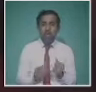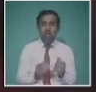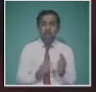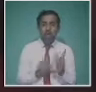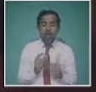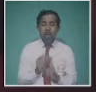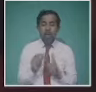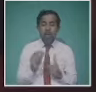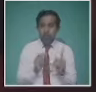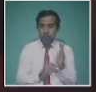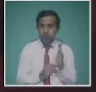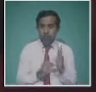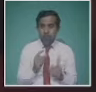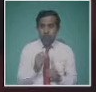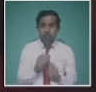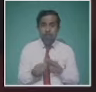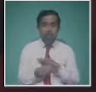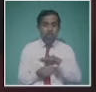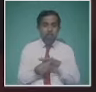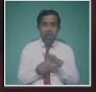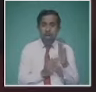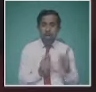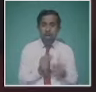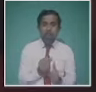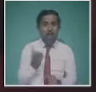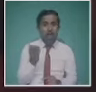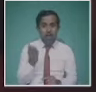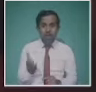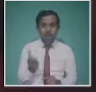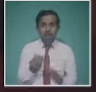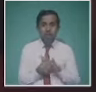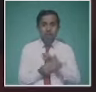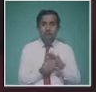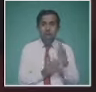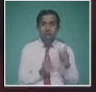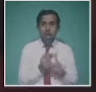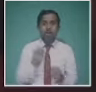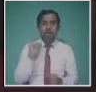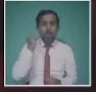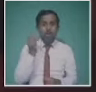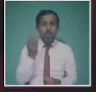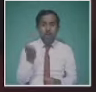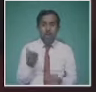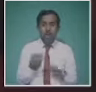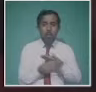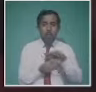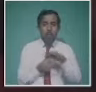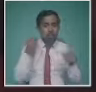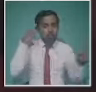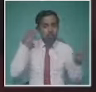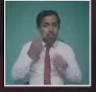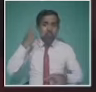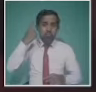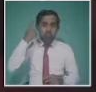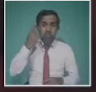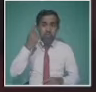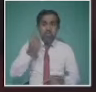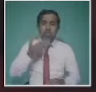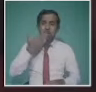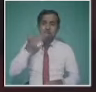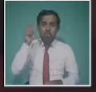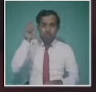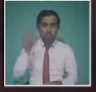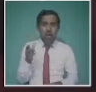ඉන්නවා පාර්ලිමේන්තුවේ පරිසරය සම්බන්ධ ඇමැතිවරු ඉන්නවා පරිසර අමාත්‍යාංශයේ නිලධාරීන් ඉන්නවා පරිසරය සම්බන්ධ ප්‍රවීණයෝ ඉන්නවා එක්ස්පර්ට්ලා